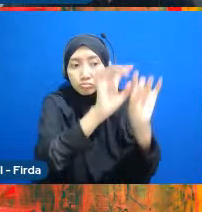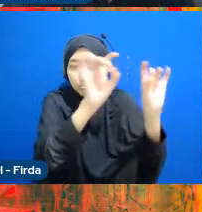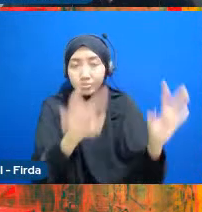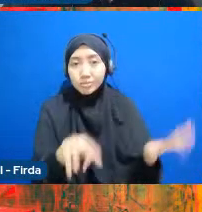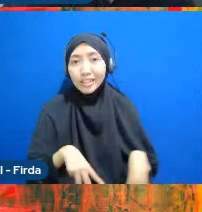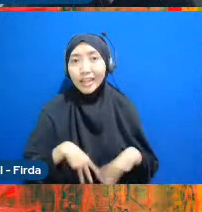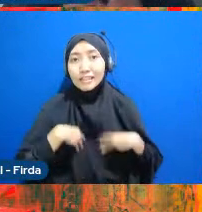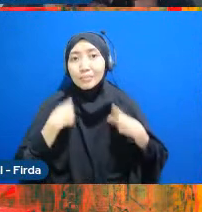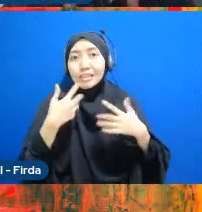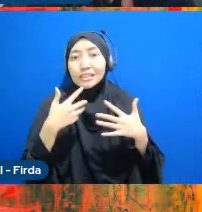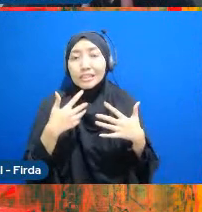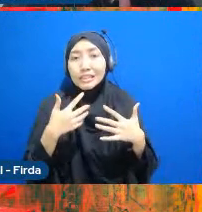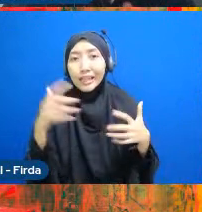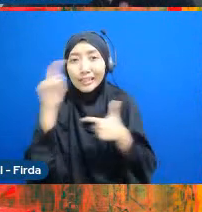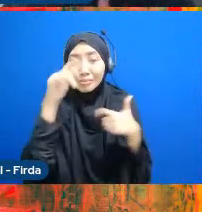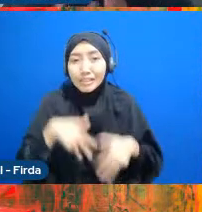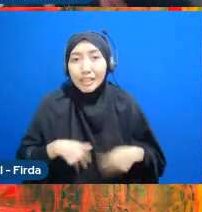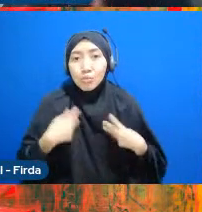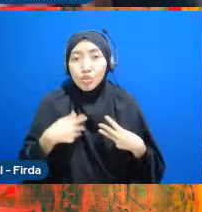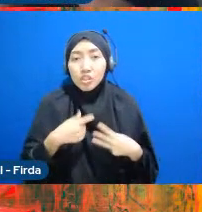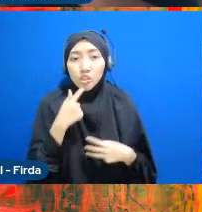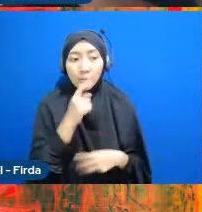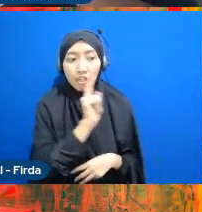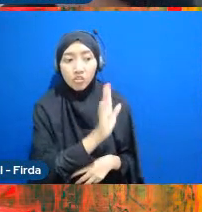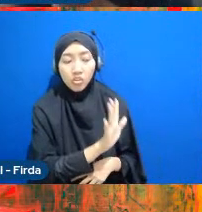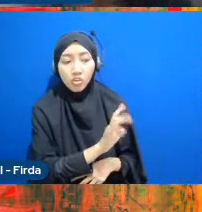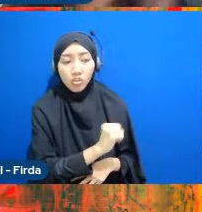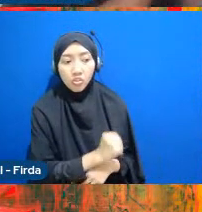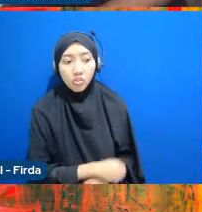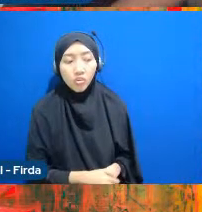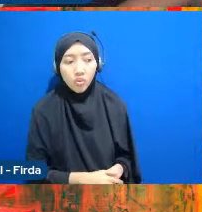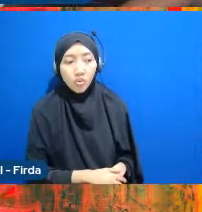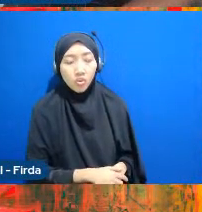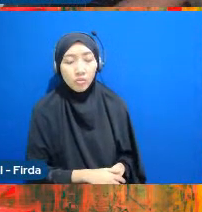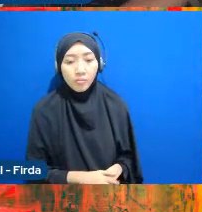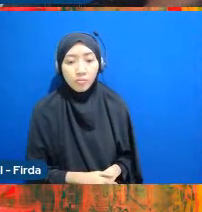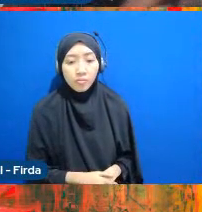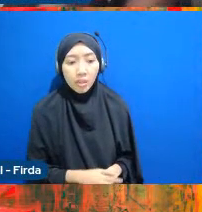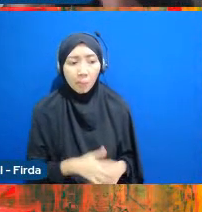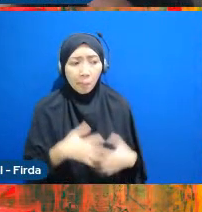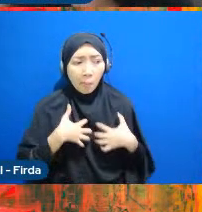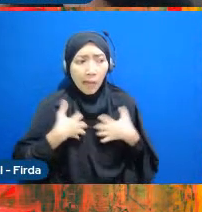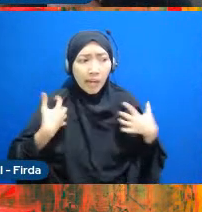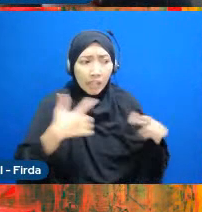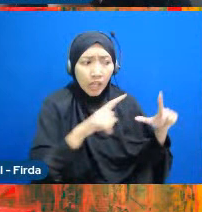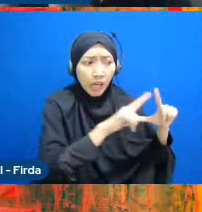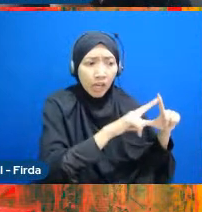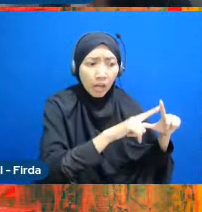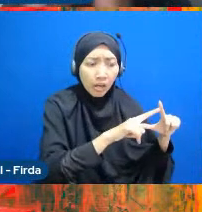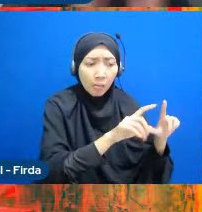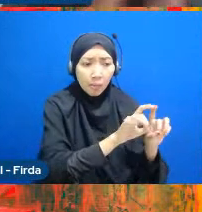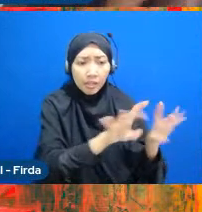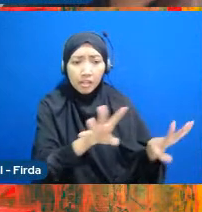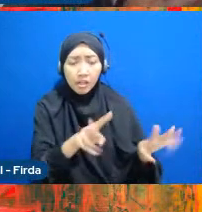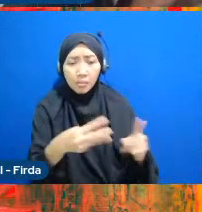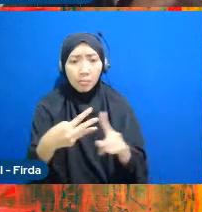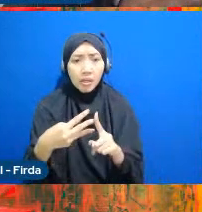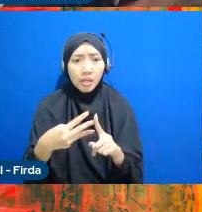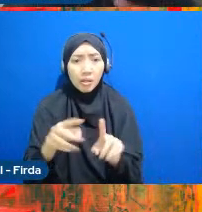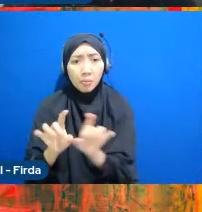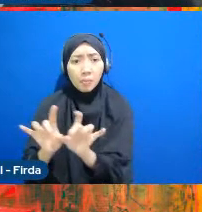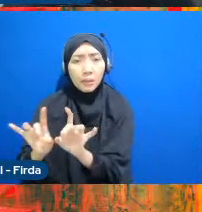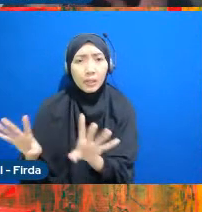ekspresi emosi. Jadi nggak cuma satu. Oh marahnya si A tuh beda sama marahnya si B. Si C tuh marahnya beda sama marahnya si